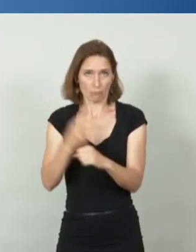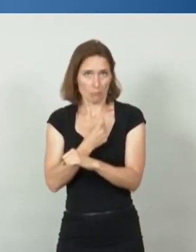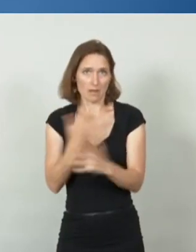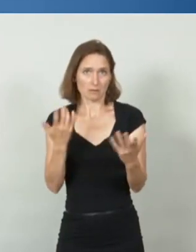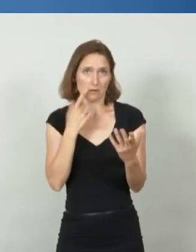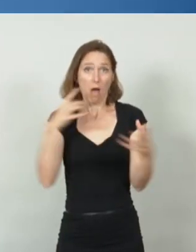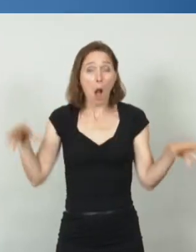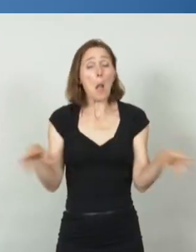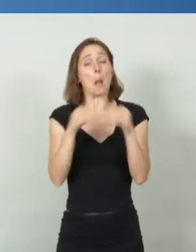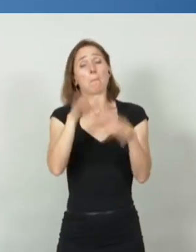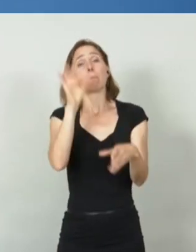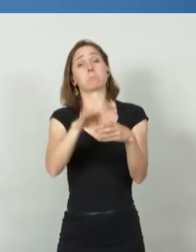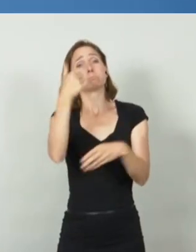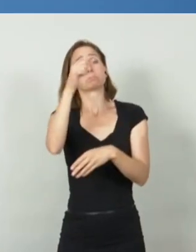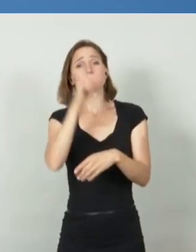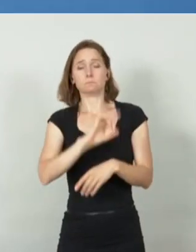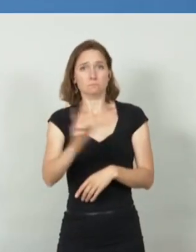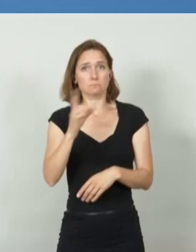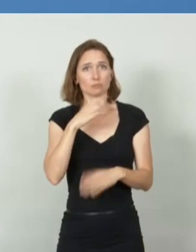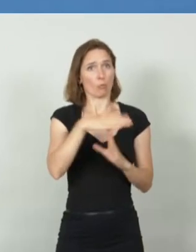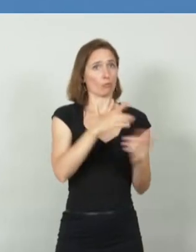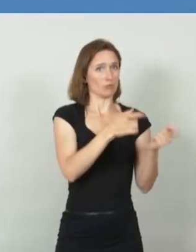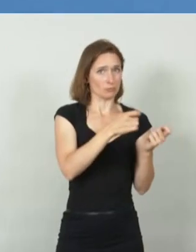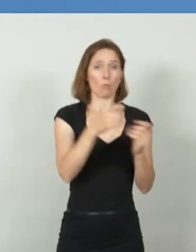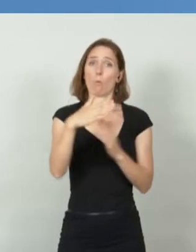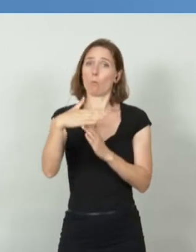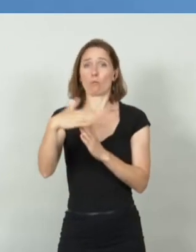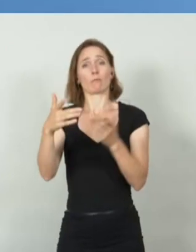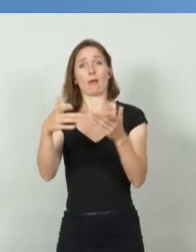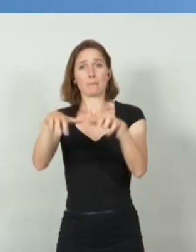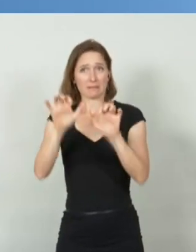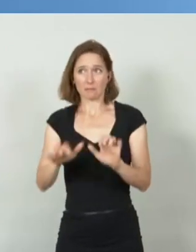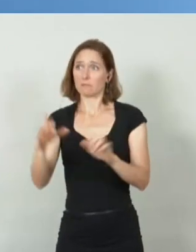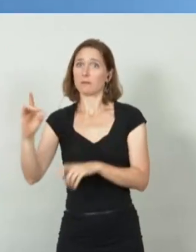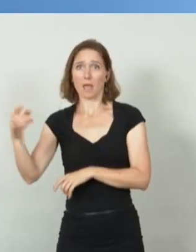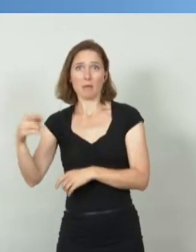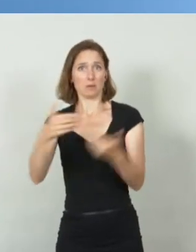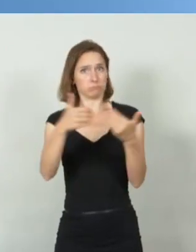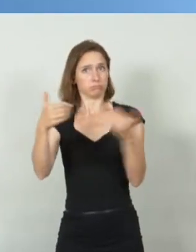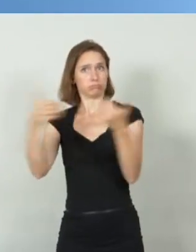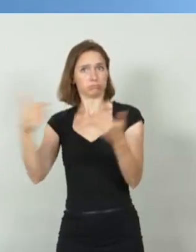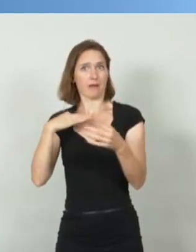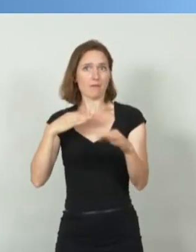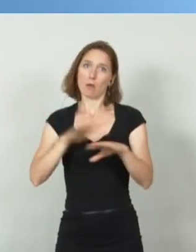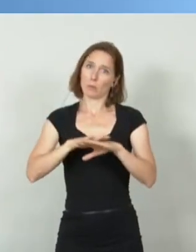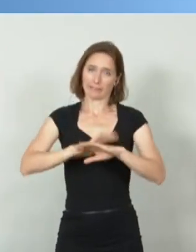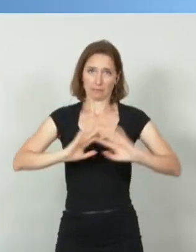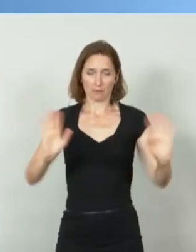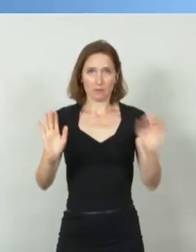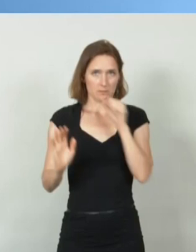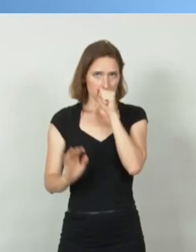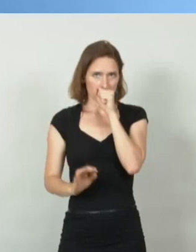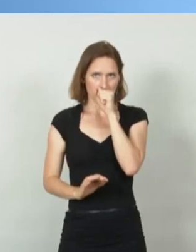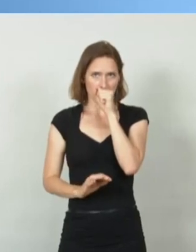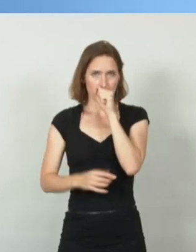compte administratif un compte de gestion et une DM non absolument rien à voir en termes d'objets politiques ceci étant dit sur cette M1 j'avais une